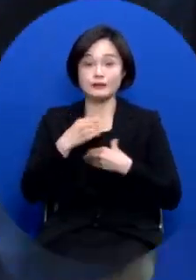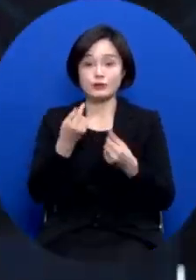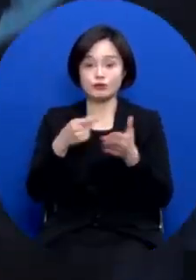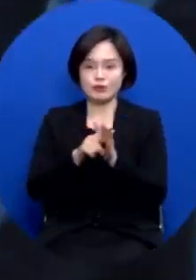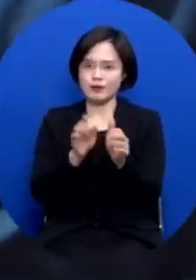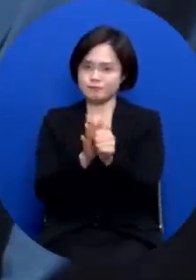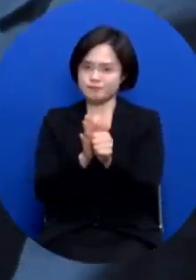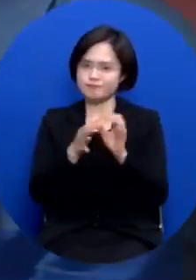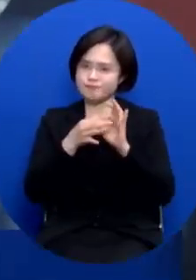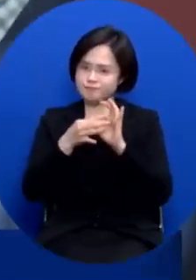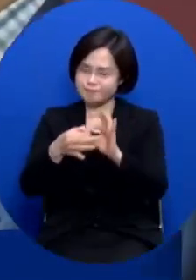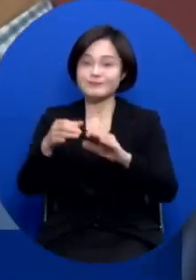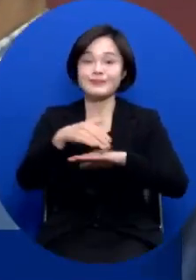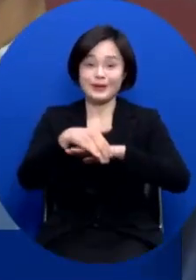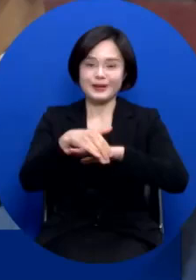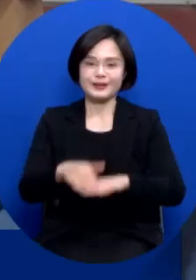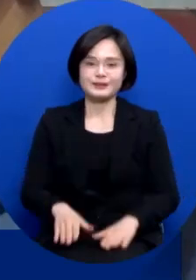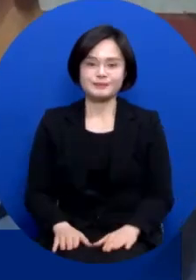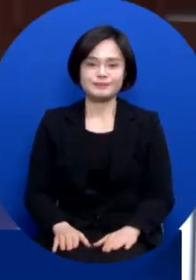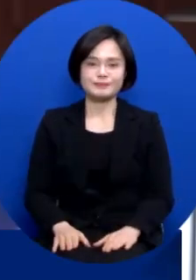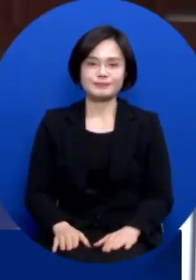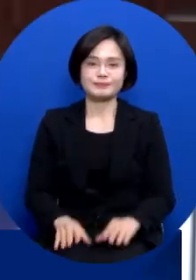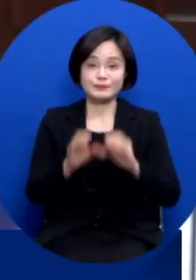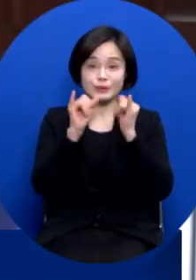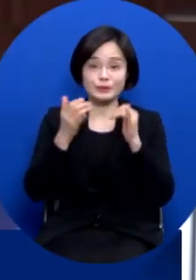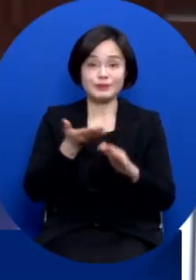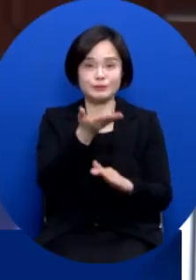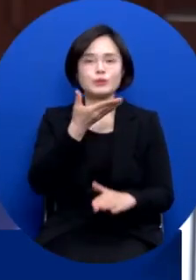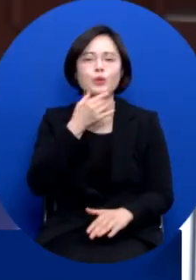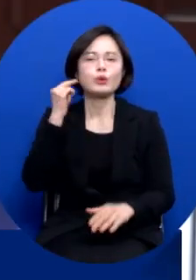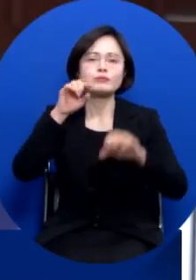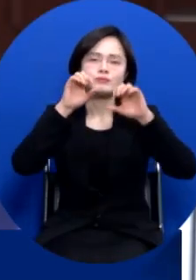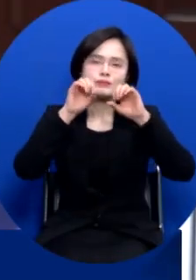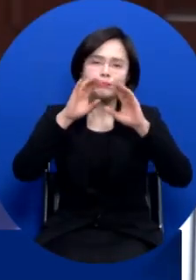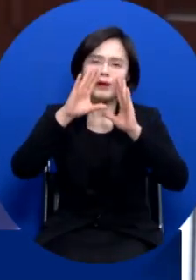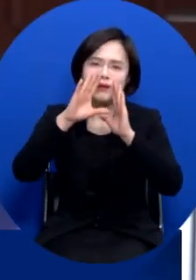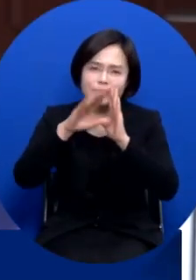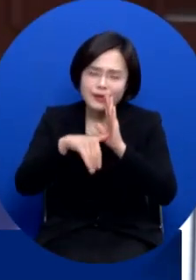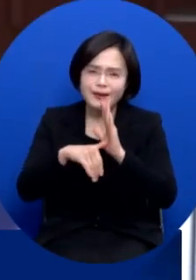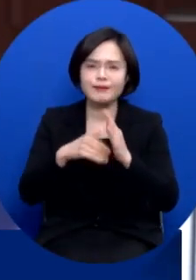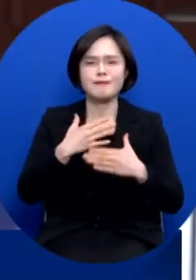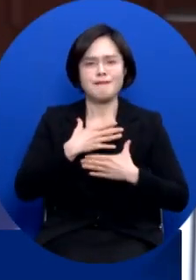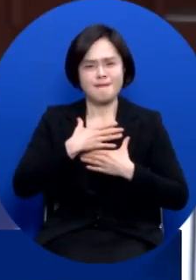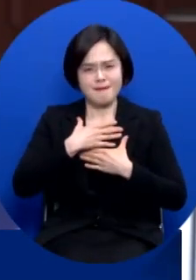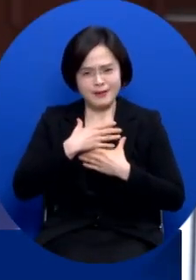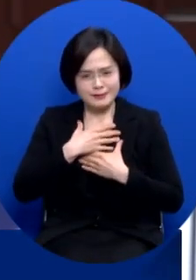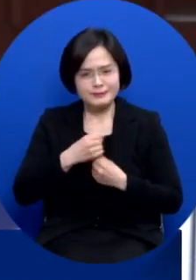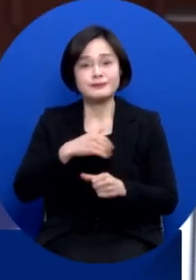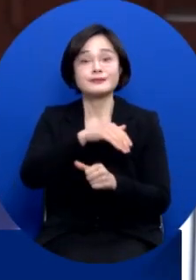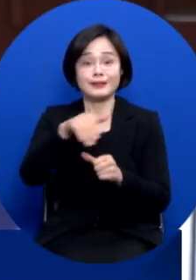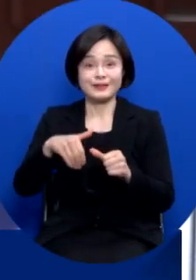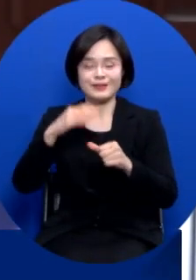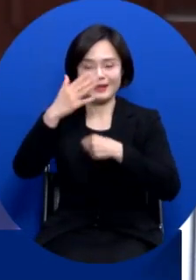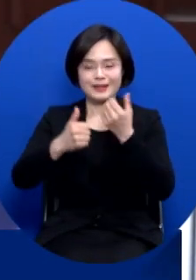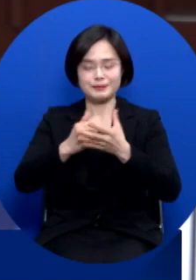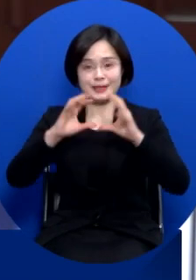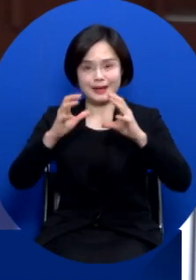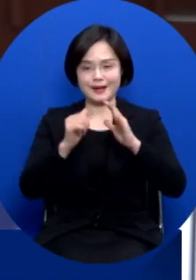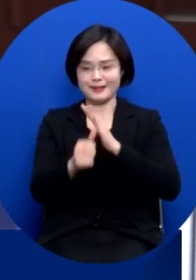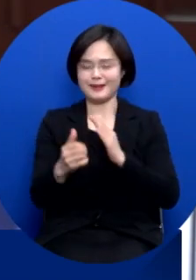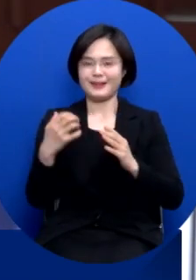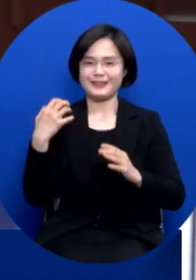계획입니다. 정말 복음을 전파하시는데 많은 선교사분들이 안전하게 하나님의 나라의